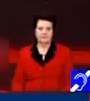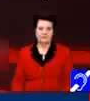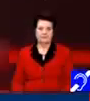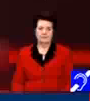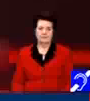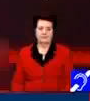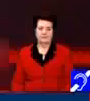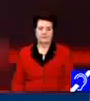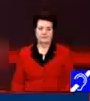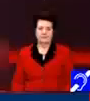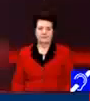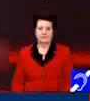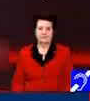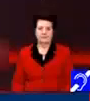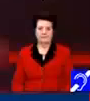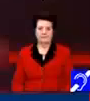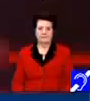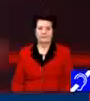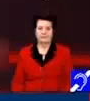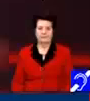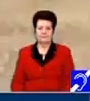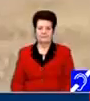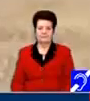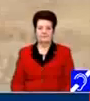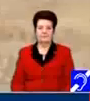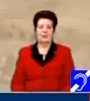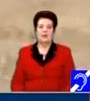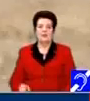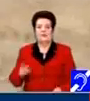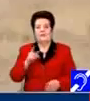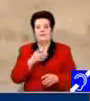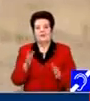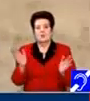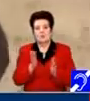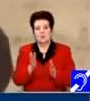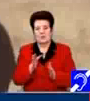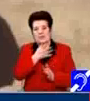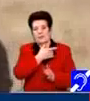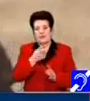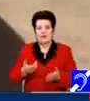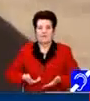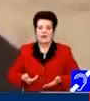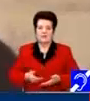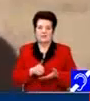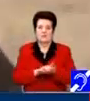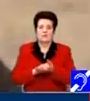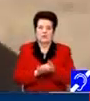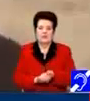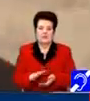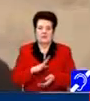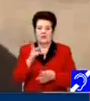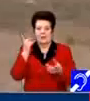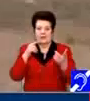cât te-ai apărat de un câine. Scurtă a fost viața lui Mihai Voluntir pentru societatea însetată